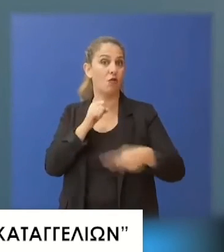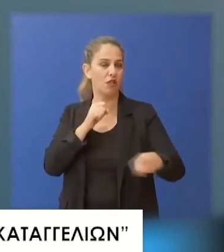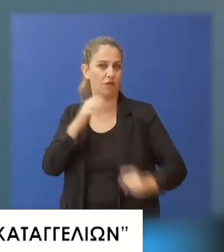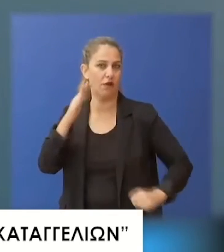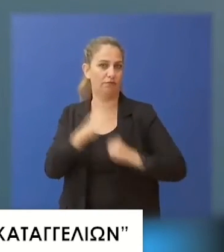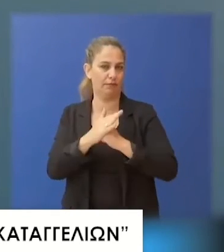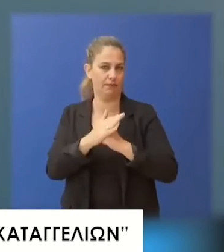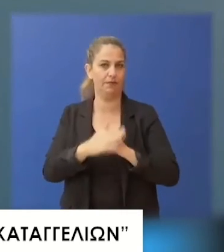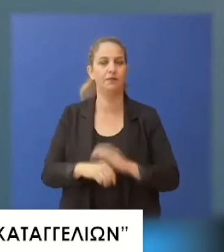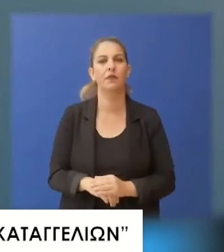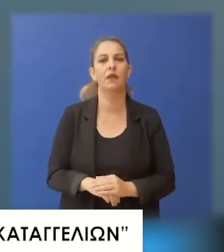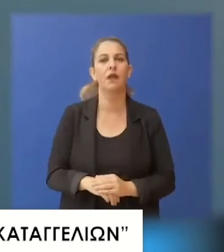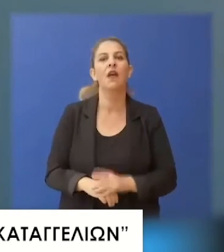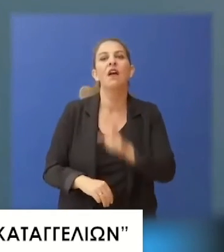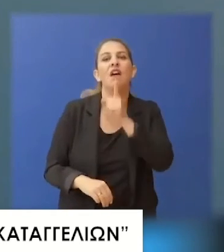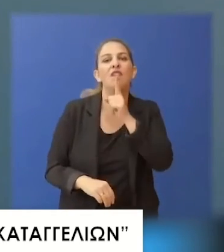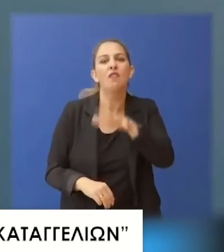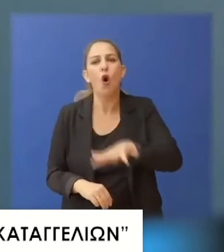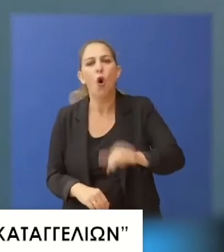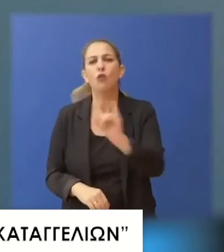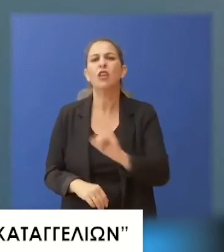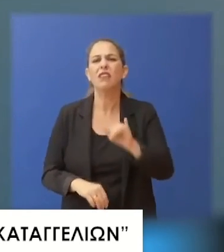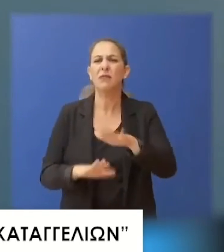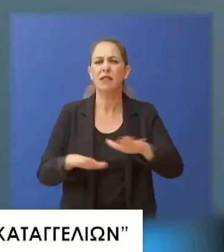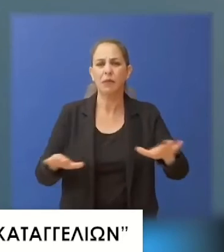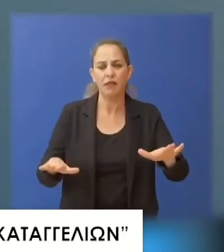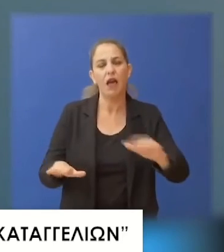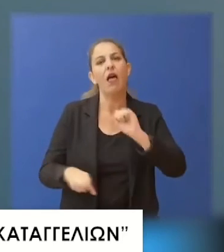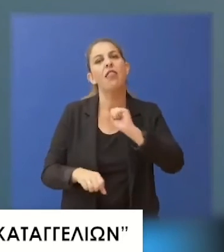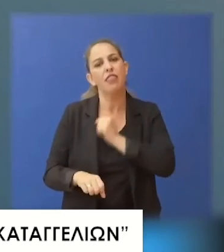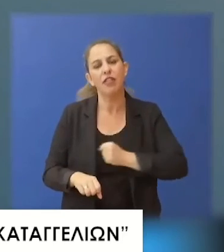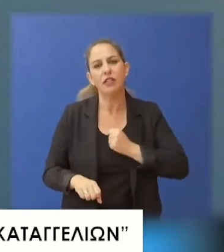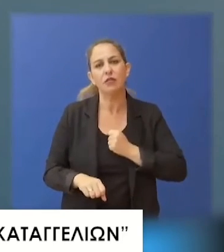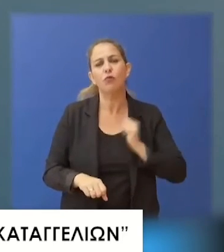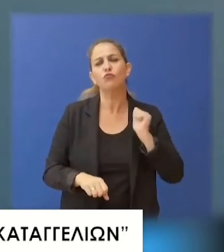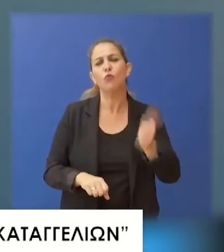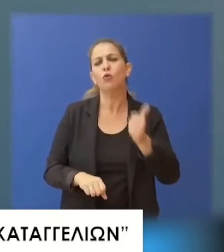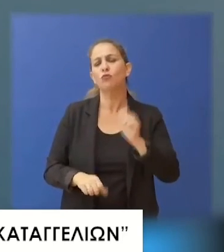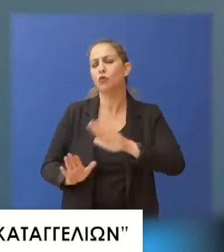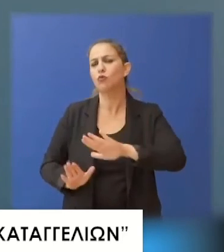ο χώρος των ιδρυμάτων αυτών είχε αφαιθεί σχεδόν ανεξέλεγκτος. Επαφιόμασταν περισσότερο στην